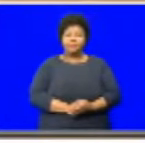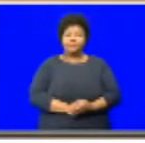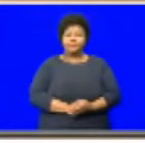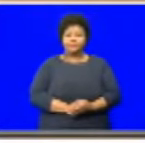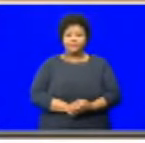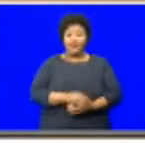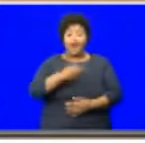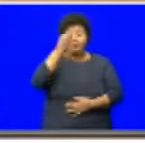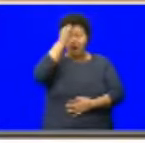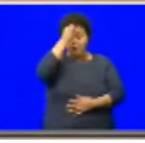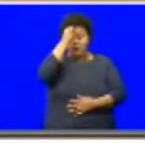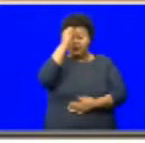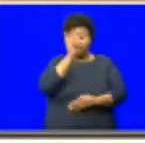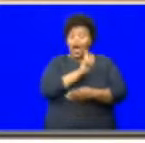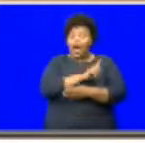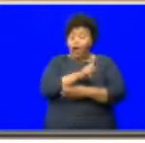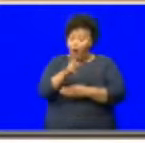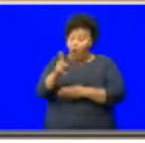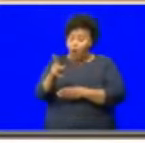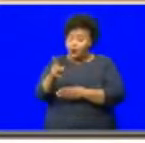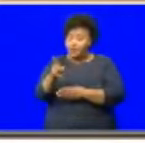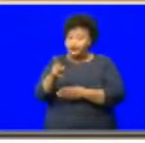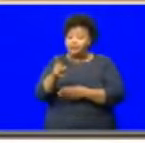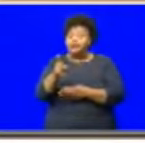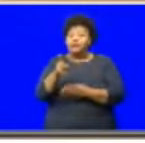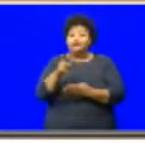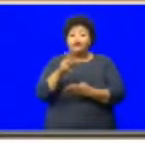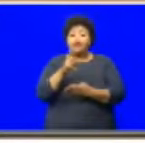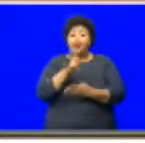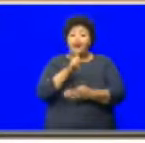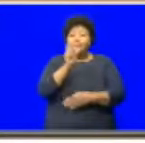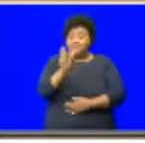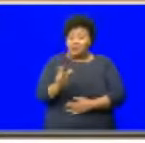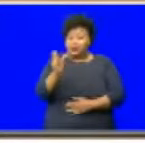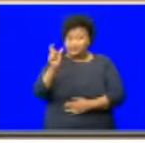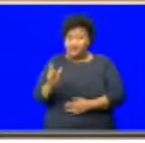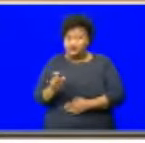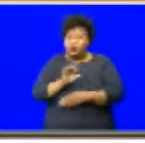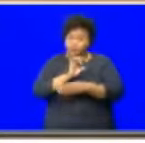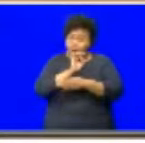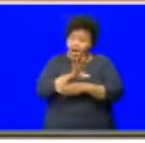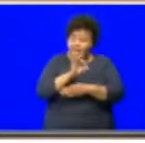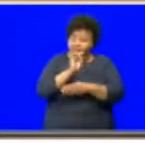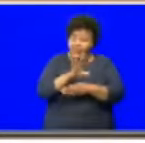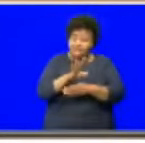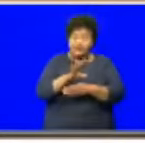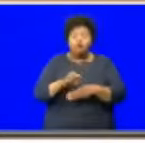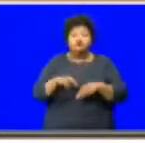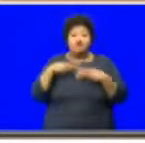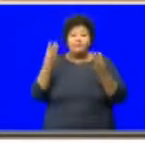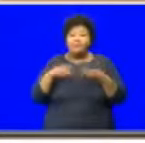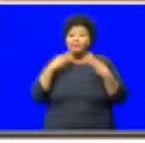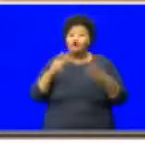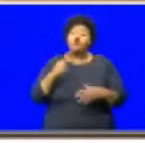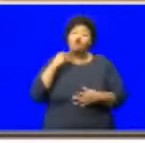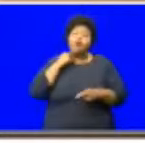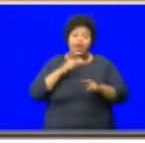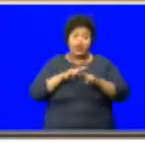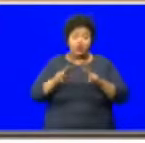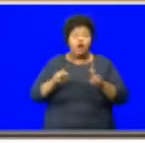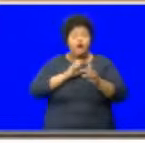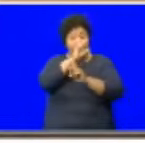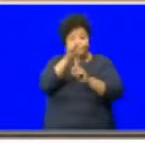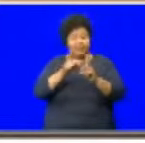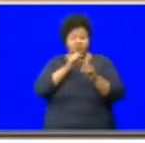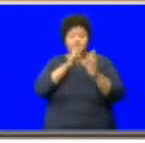asichubeke nekwekhuda nekucela lwe kunene ukuthi akativete emaphoyiseni ukuze kuthi atokhona kubhekana nomthetho ngale